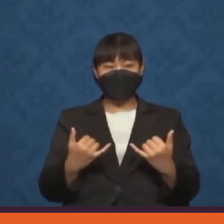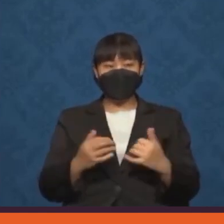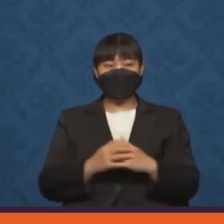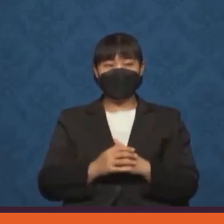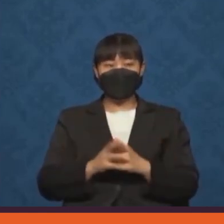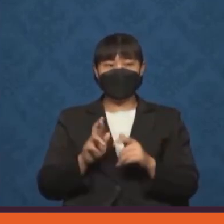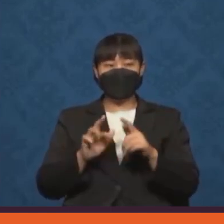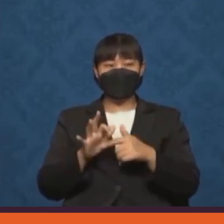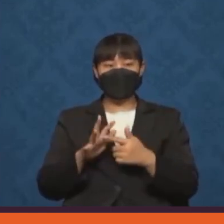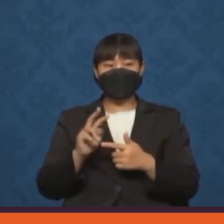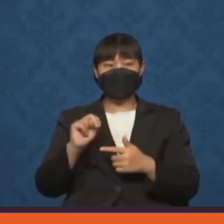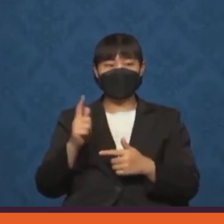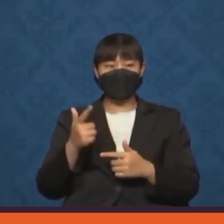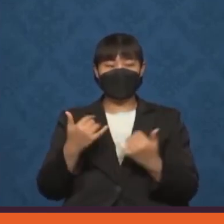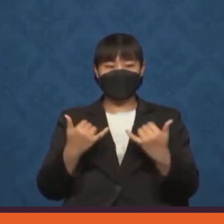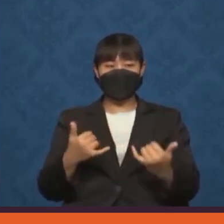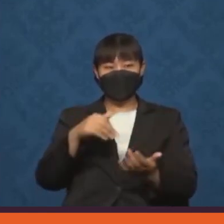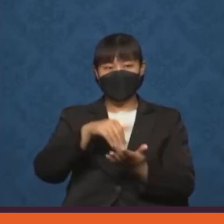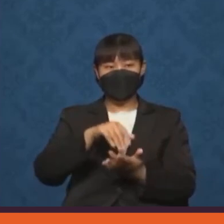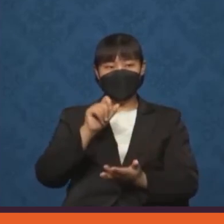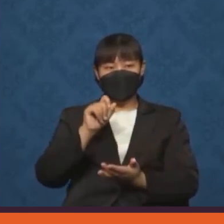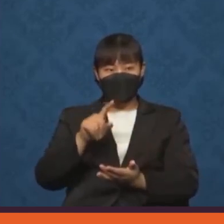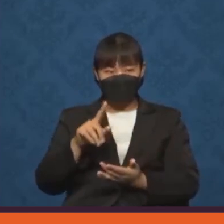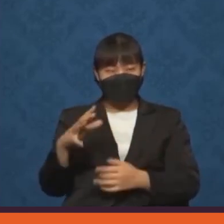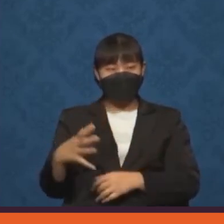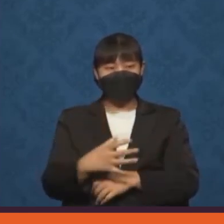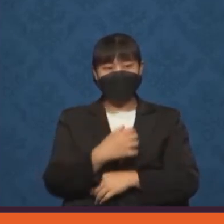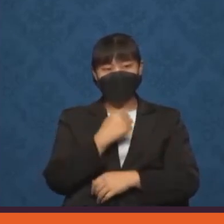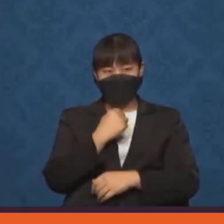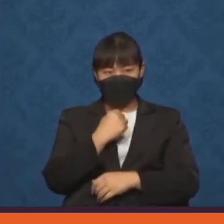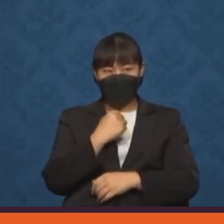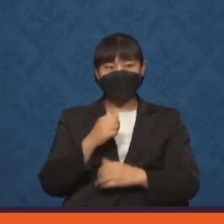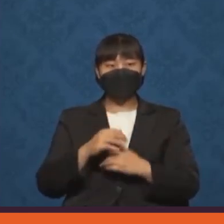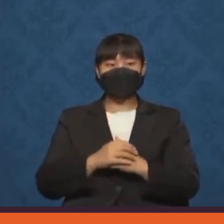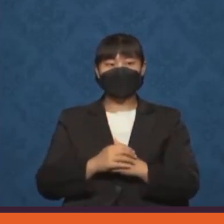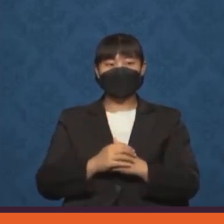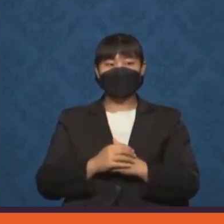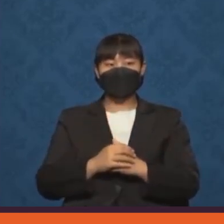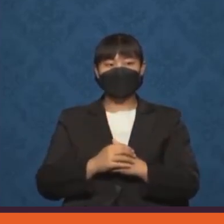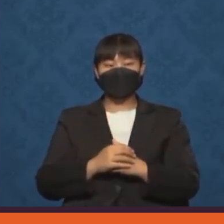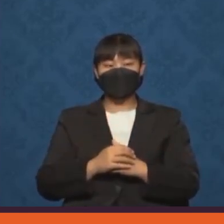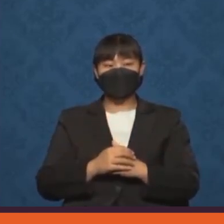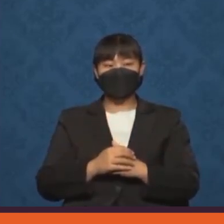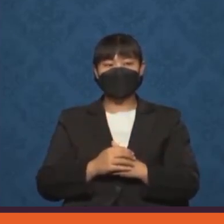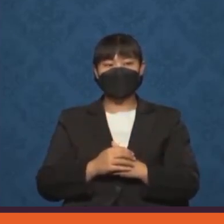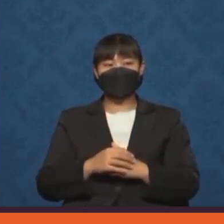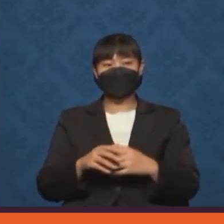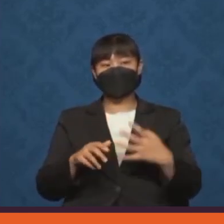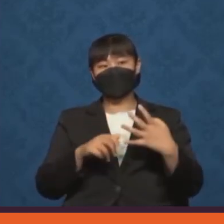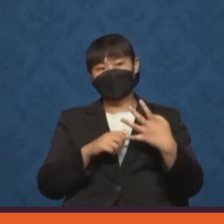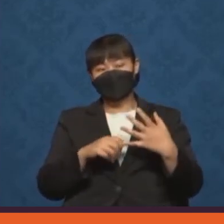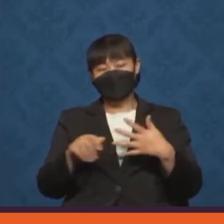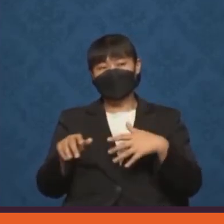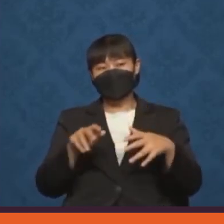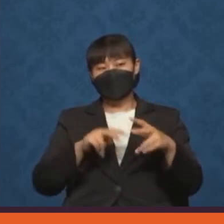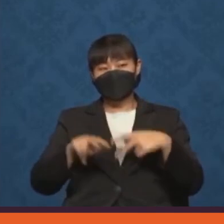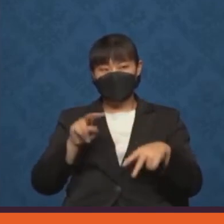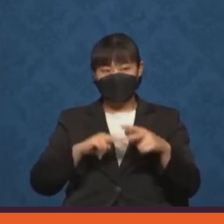น1รวม0 2บั่นทอน4ควบคุมผมก็คิดว่าตัวรัฐธรรมนูญ60